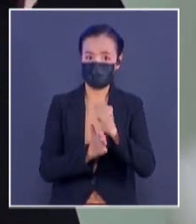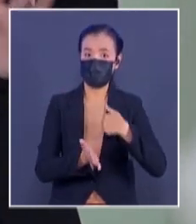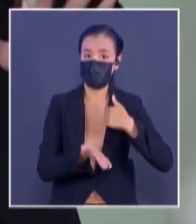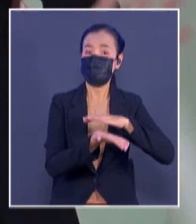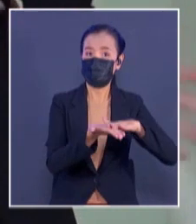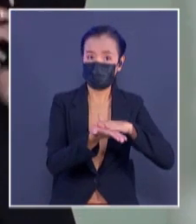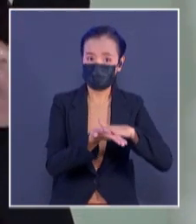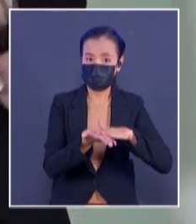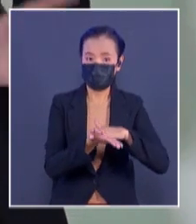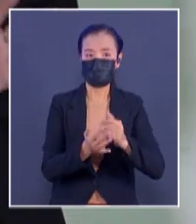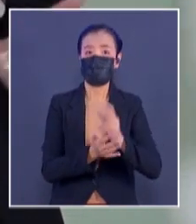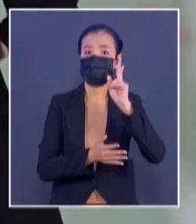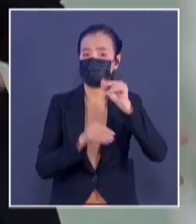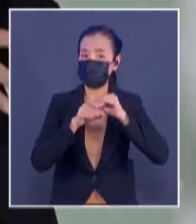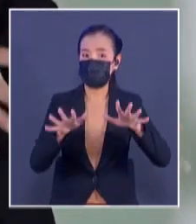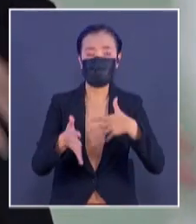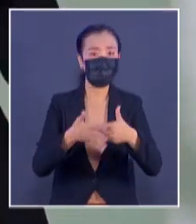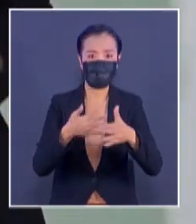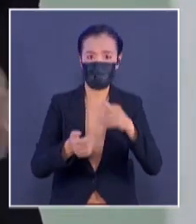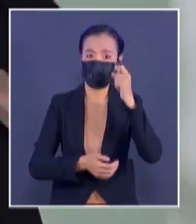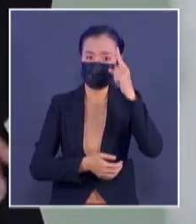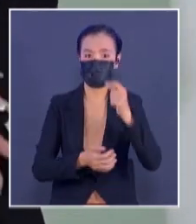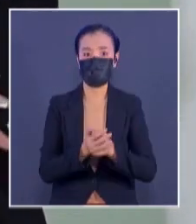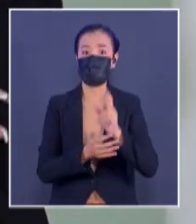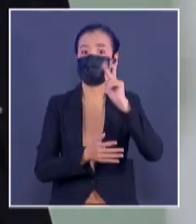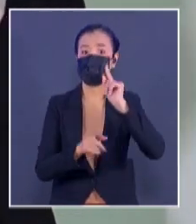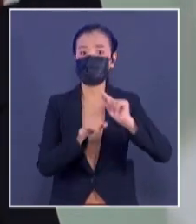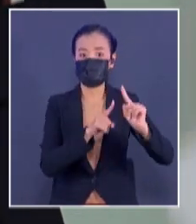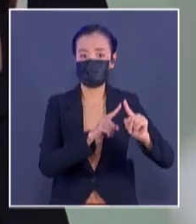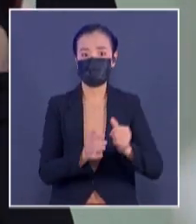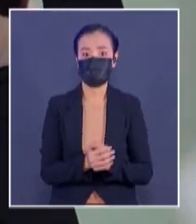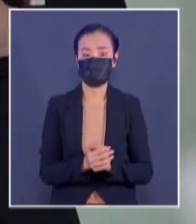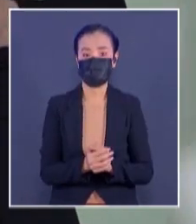ทษอย่างเนื้อข่าวจะออกไปอะไรไม่เป็นไรเราเข้าใจว่าตามกระแสหรือจะอะไรแต่ว่า